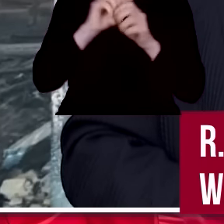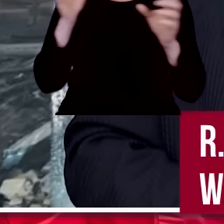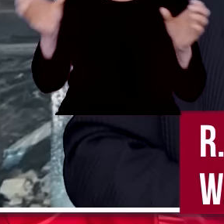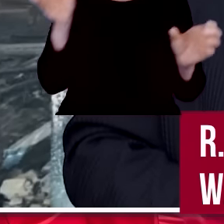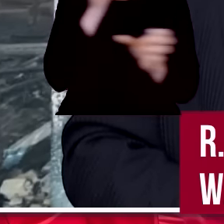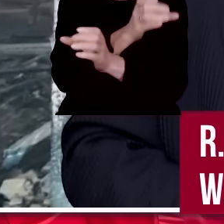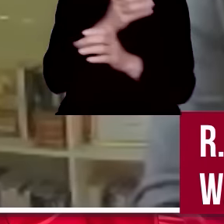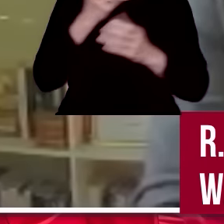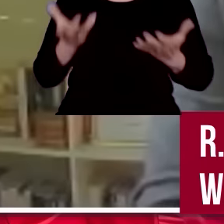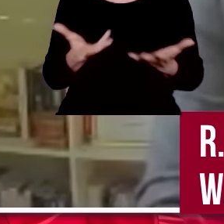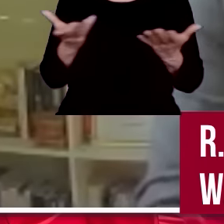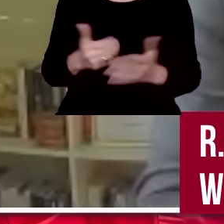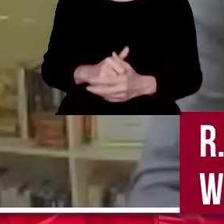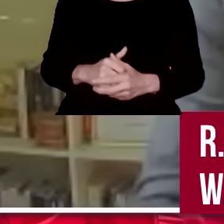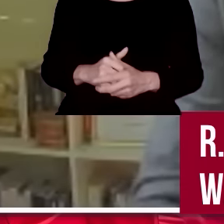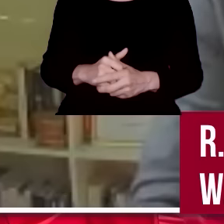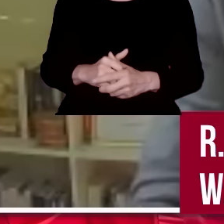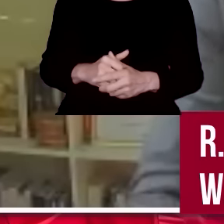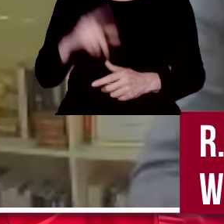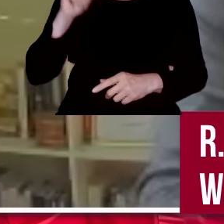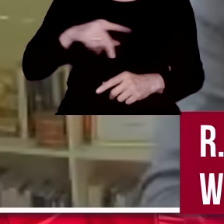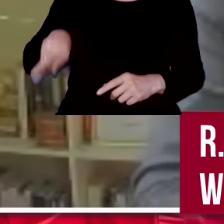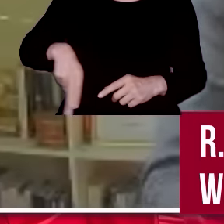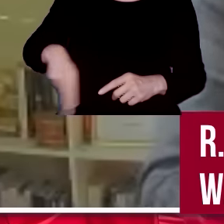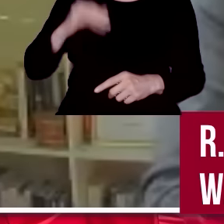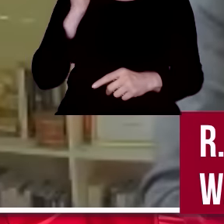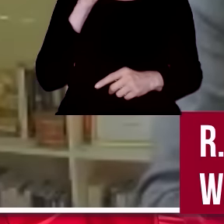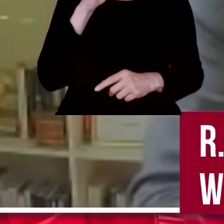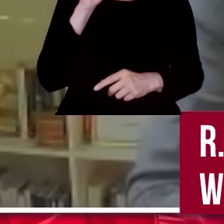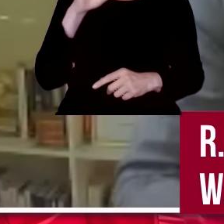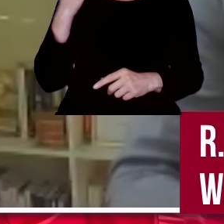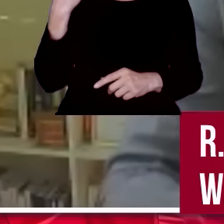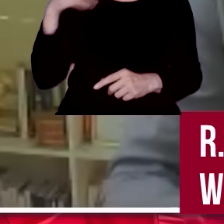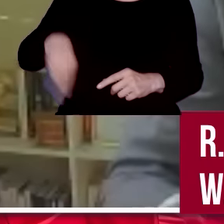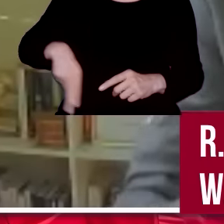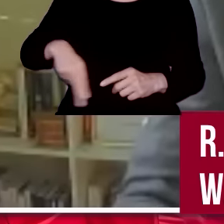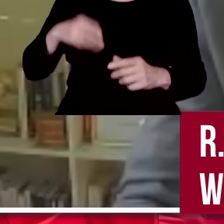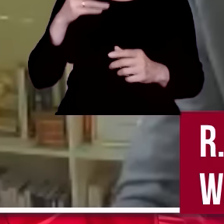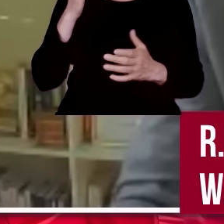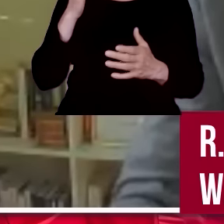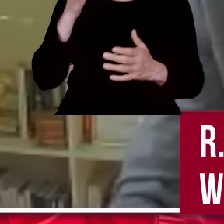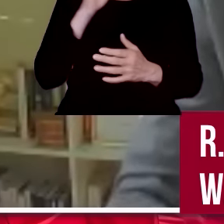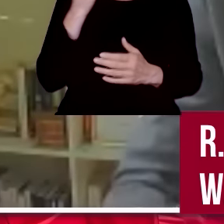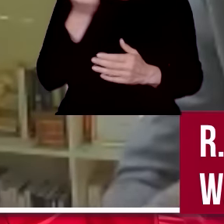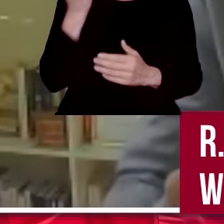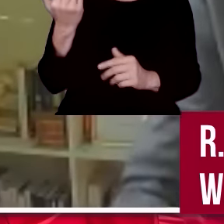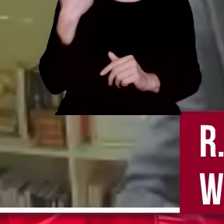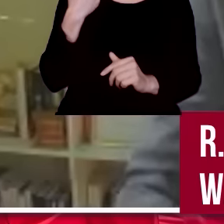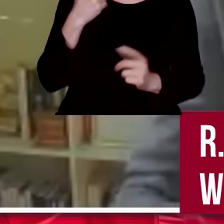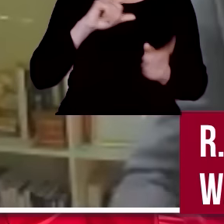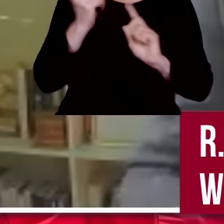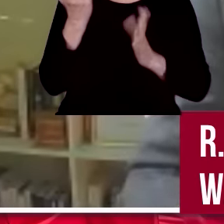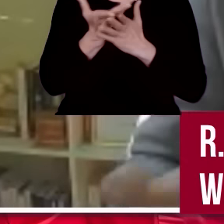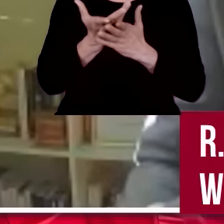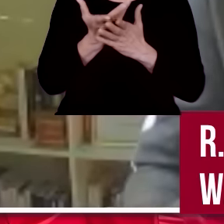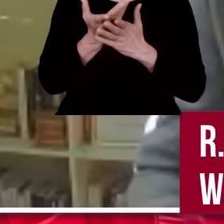ale bo nie wiadomo czy minister kierwiński był ministrem czy nie był już ministrem albo już był zdymisjonowany ministrem to